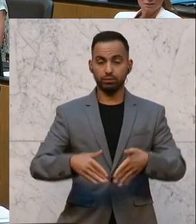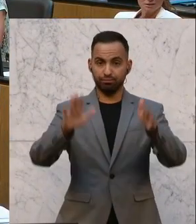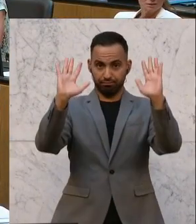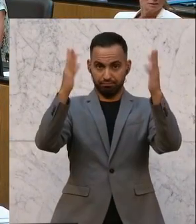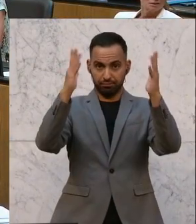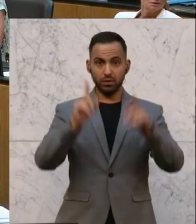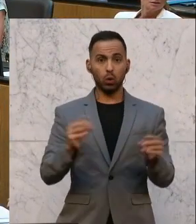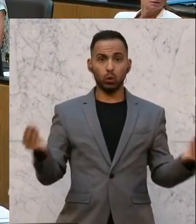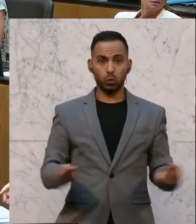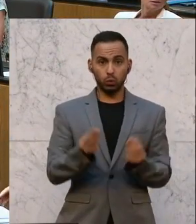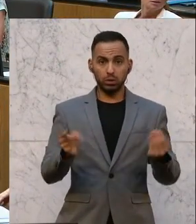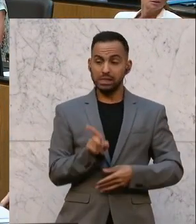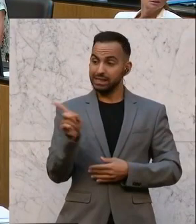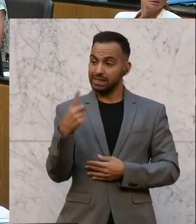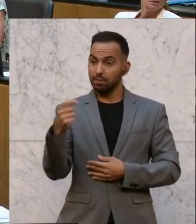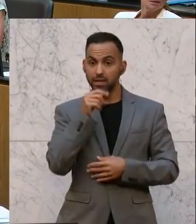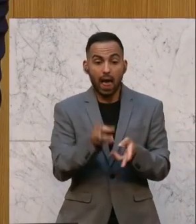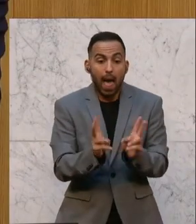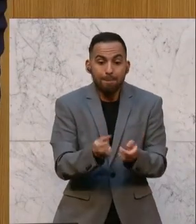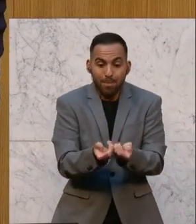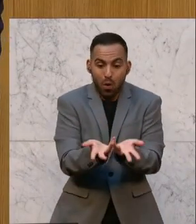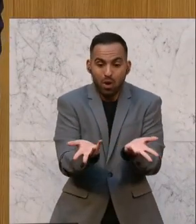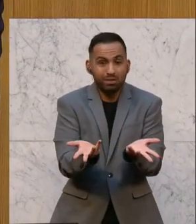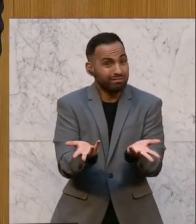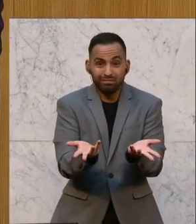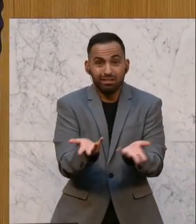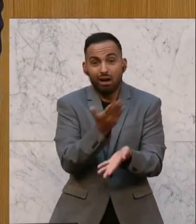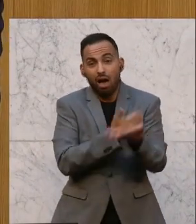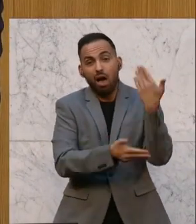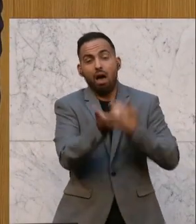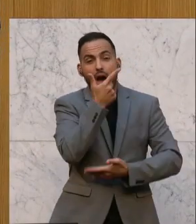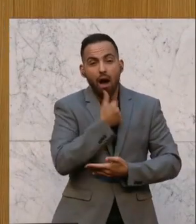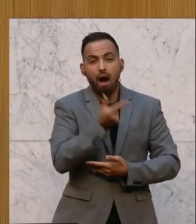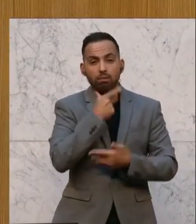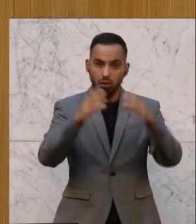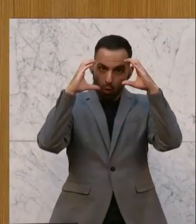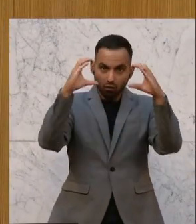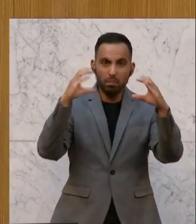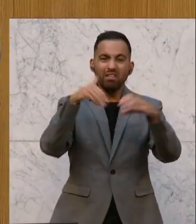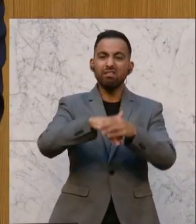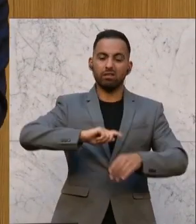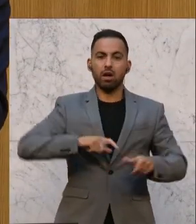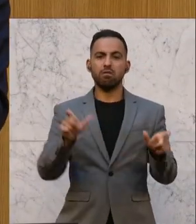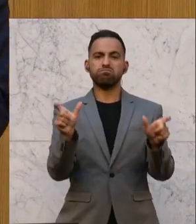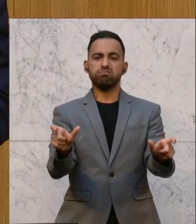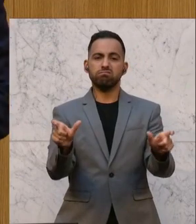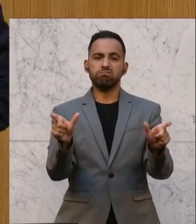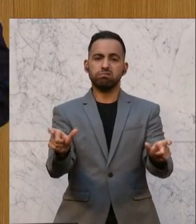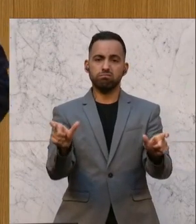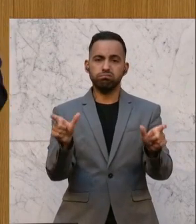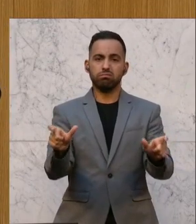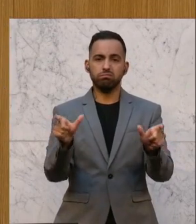Sie sind nämlich kein Ermöglicher, sondern Sie sind in ganz alter ÖVP-Manier ein Verhinderer, ein Blockierer und